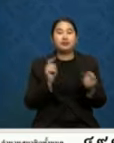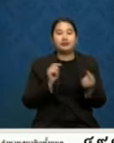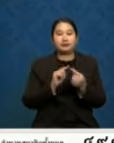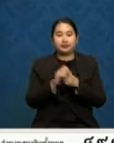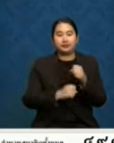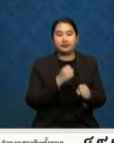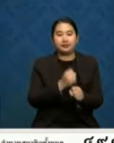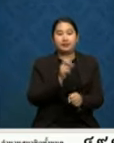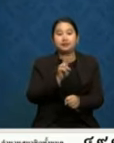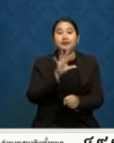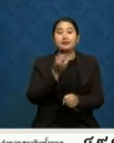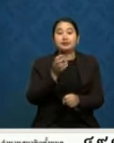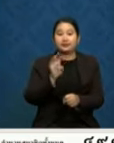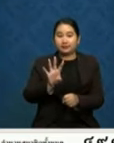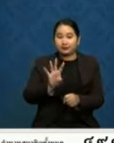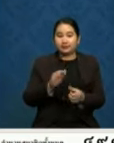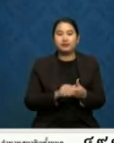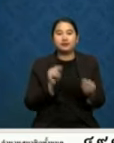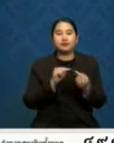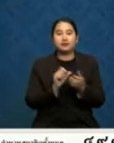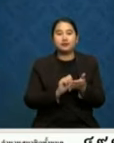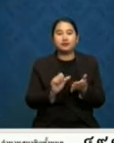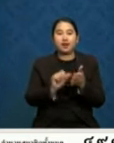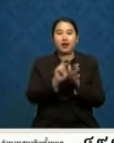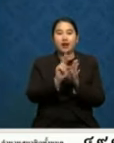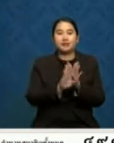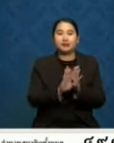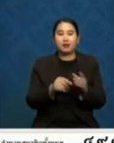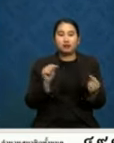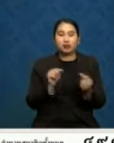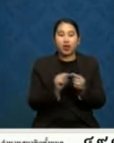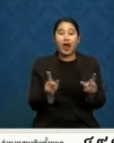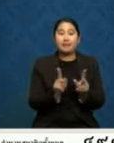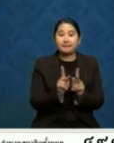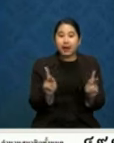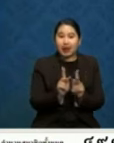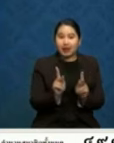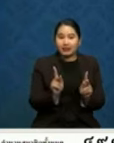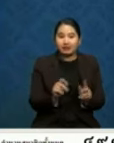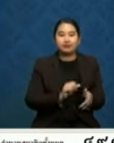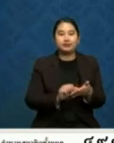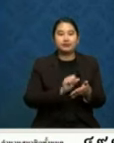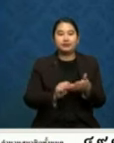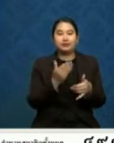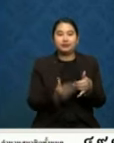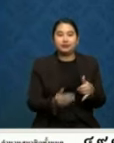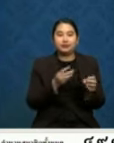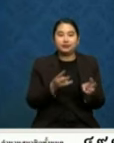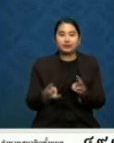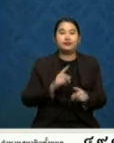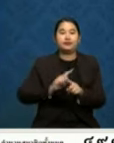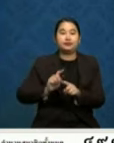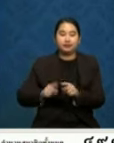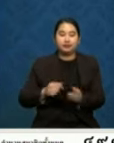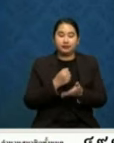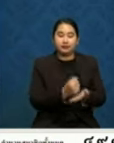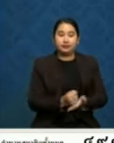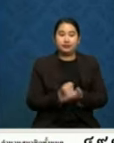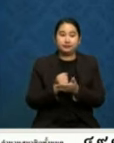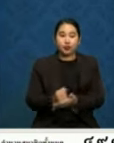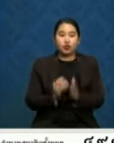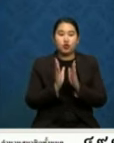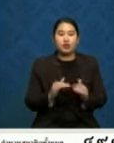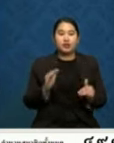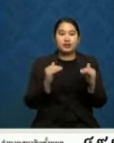ที่ปี2564เนี่ยมีการแก้ระเบียบคณะกรรมการกองทุนยุติธรรมว่าด้วยหลักเกณฑ์และวิธีการเงื่อนไขในการช่วยเหลือผู้ถูก